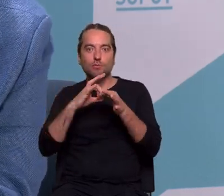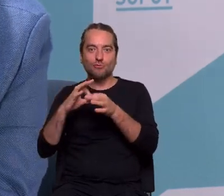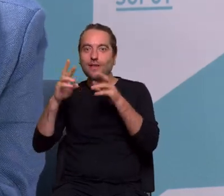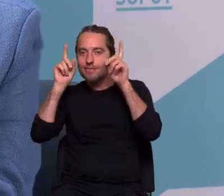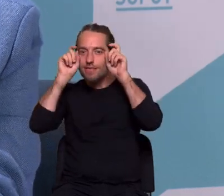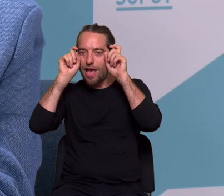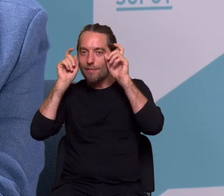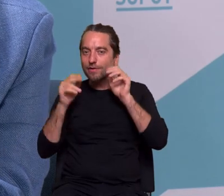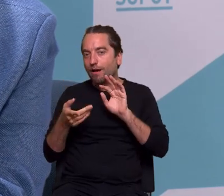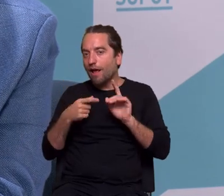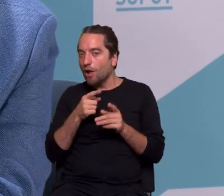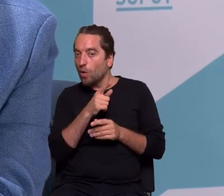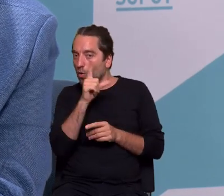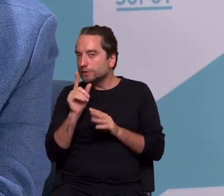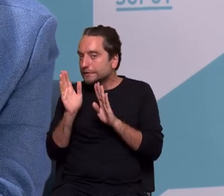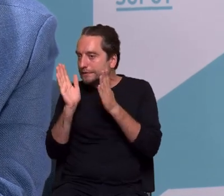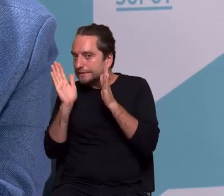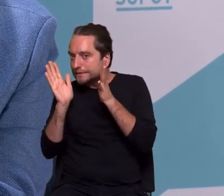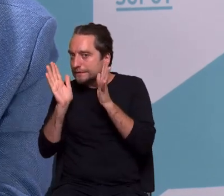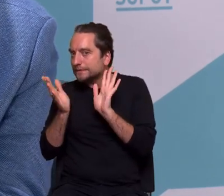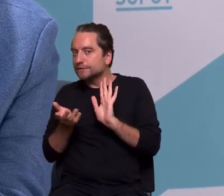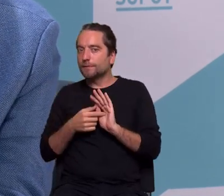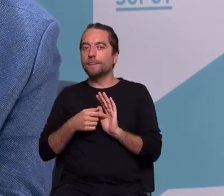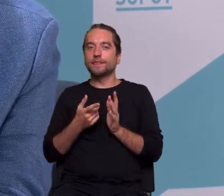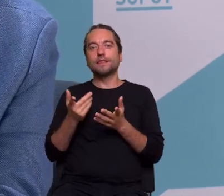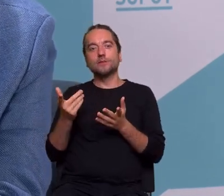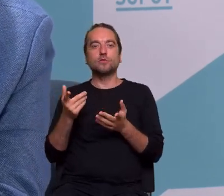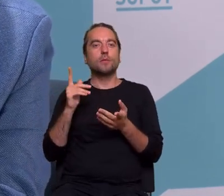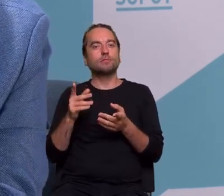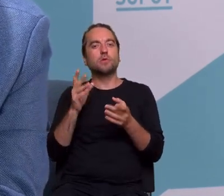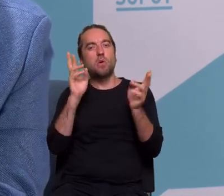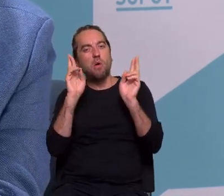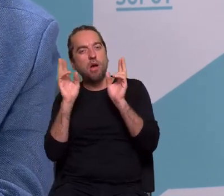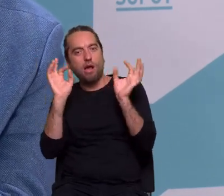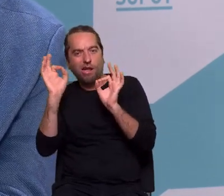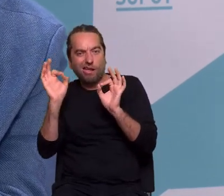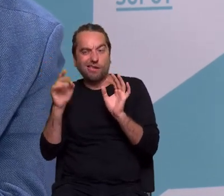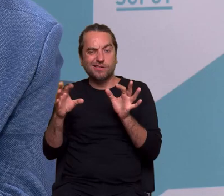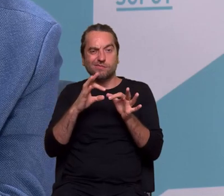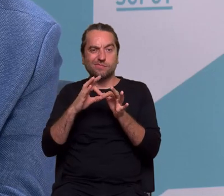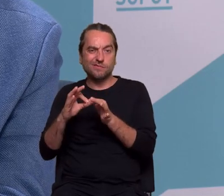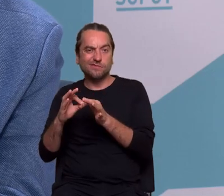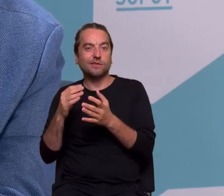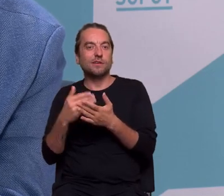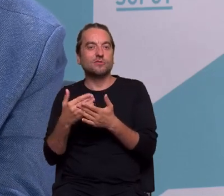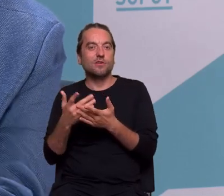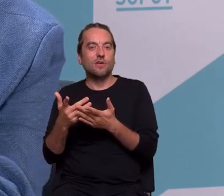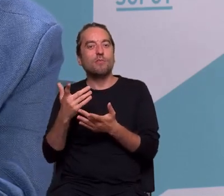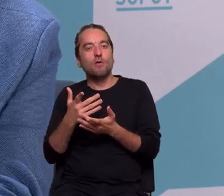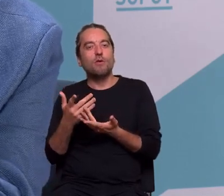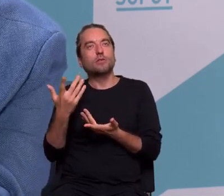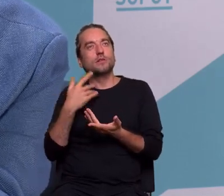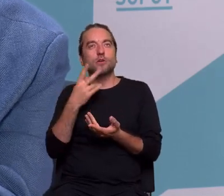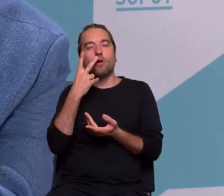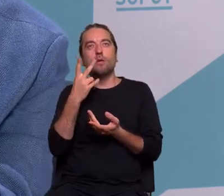fascynują. Ja myślę, że cała ta groza i estetyka, która się z niej rodzi, to jest, tak mówiąc trochę po niczańsku, spoglądanie w otchłań. Nie? Pan profesor